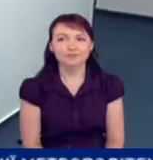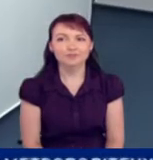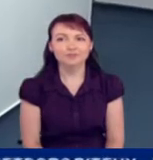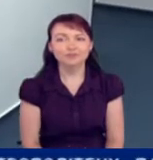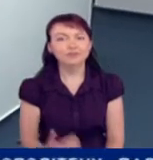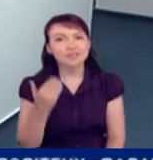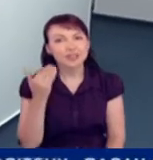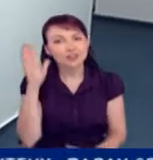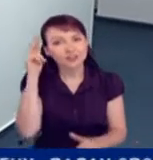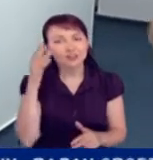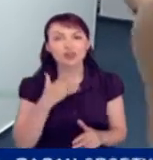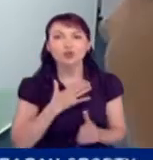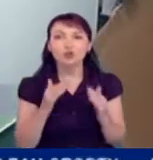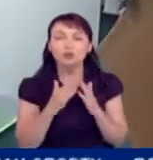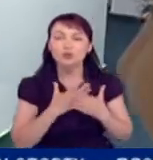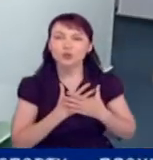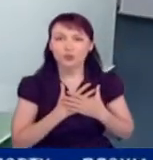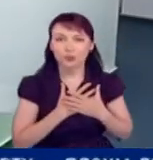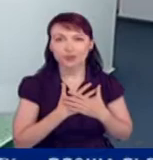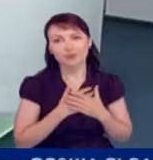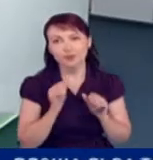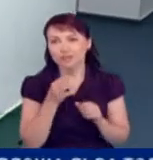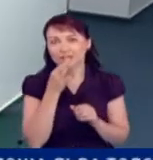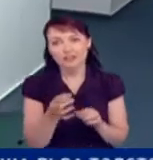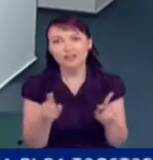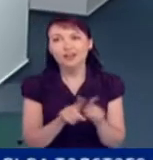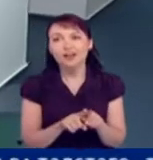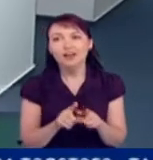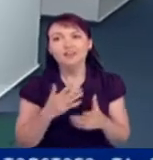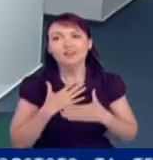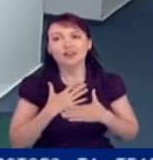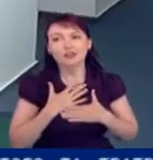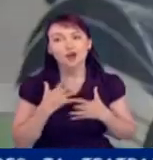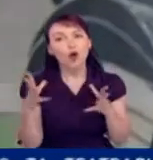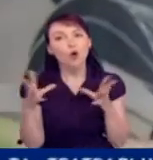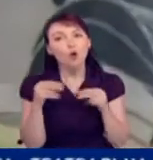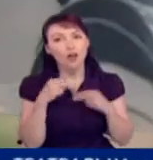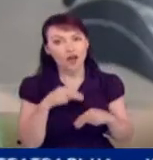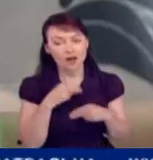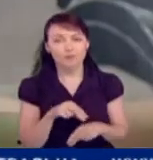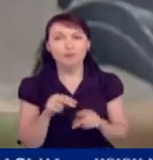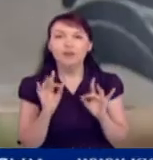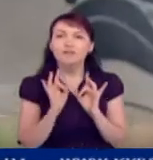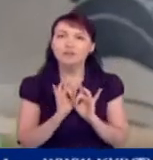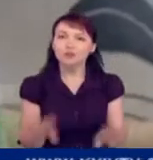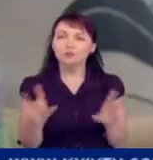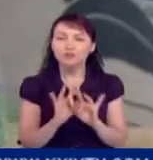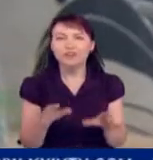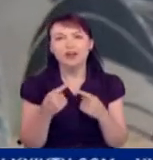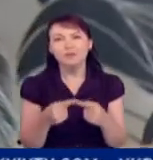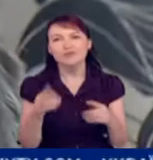Він наш домашній улюбленець, можна так сказати. Він наш колега. Він там розповідає про